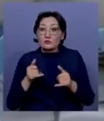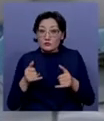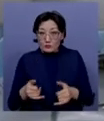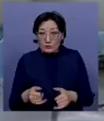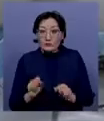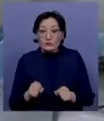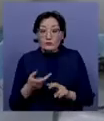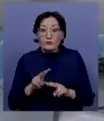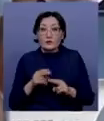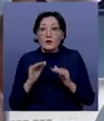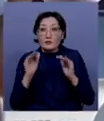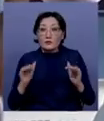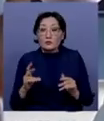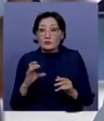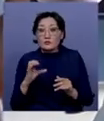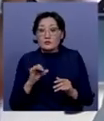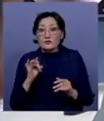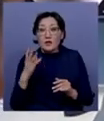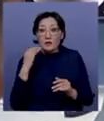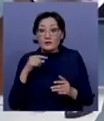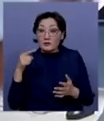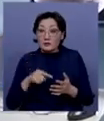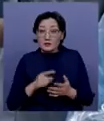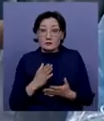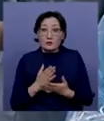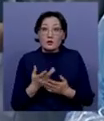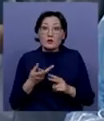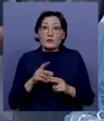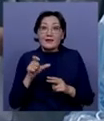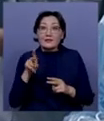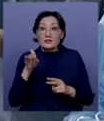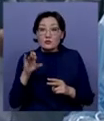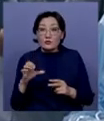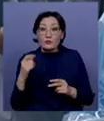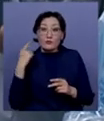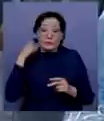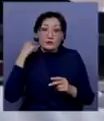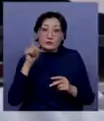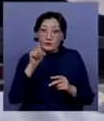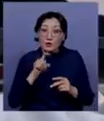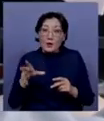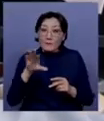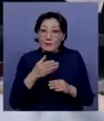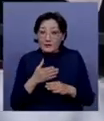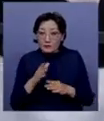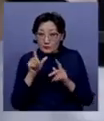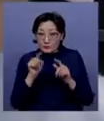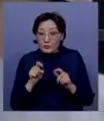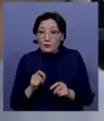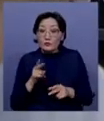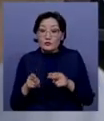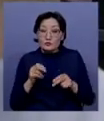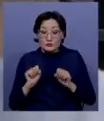кетеді екен. Мұндай аппарат әзірге Нұр-Сұлтан және Алматы қалаларында бар. Бұл эндоскоп мойыннан омыртқаның барлық бөлігіне дейін ота